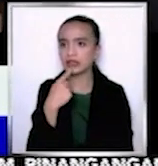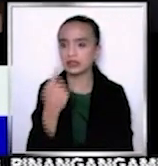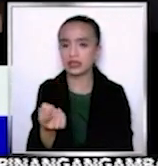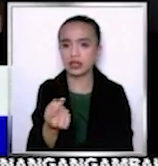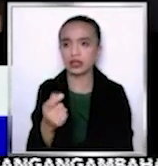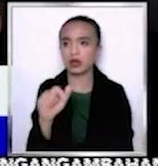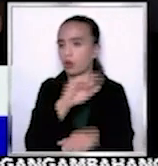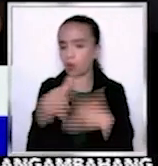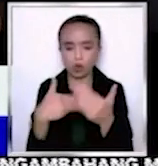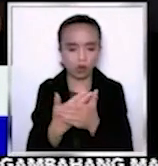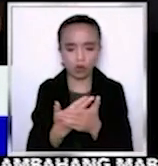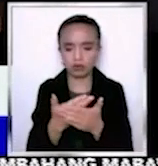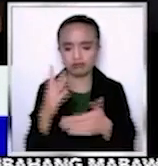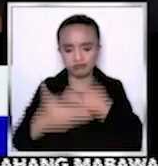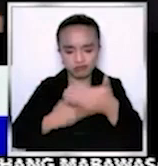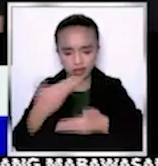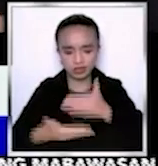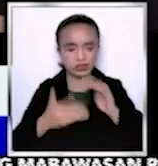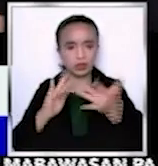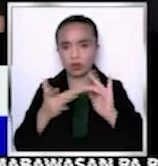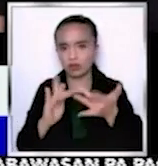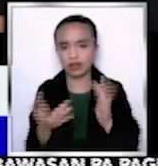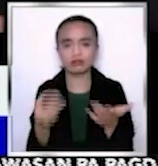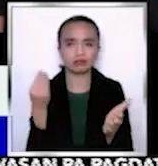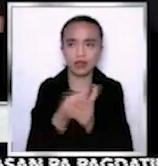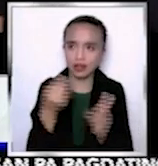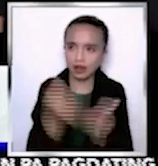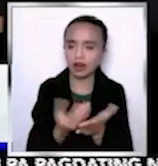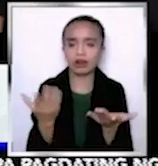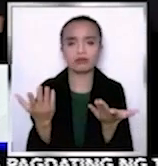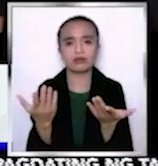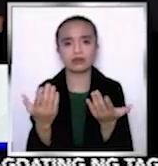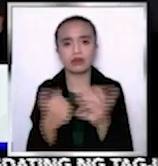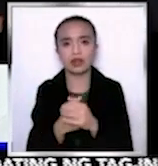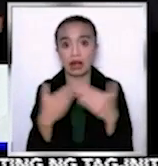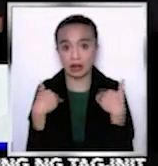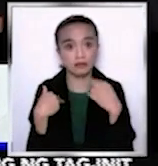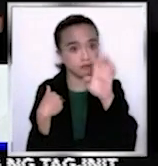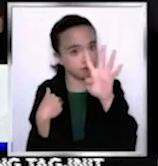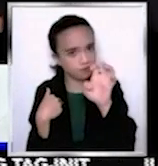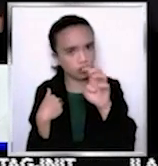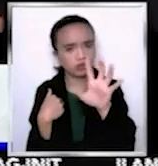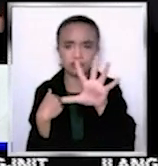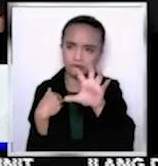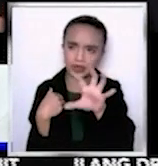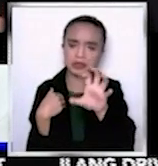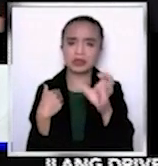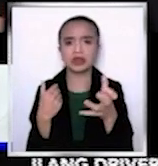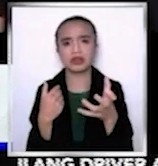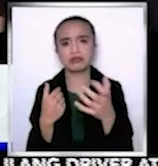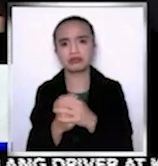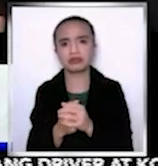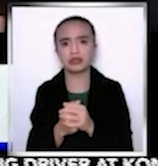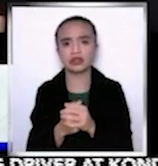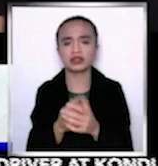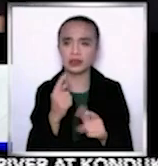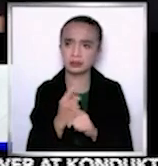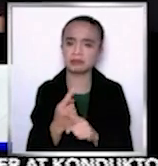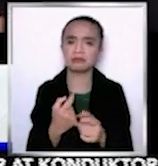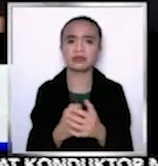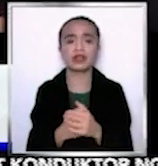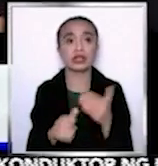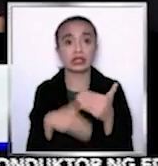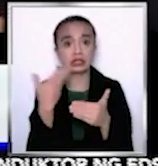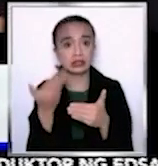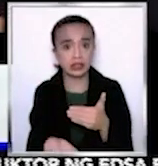transaction. Puro pera, yung labanan. Meron pong 400, may 500 para lang dun ma'am sa exam. Ha? Tapos kung